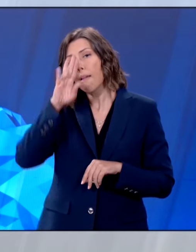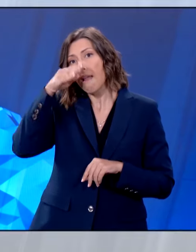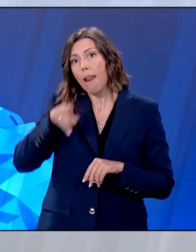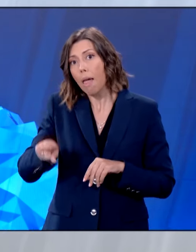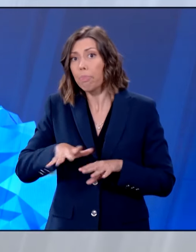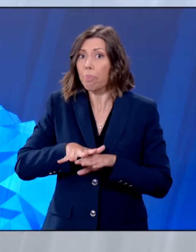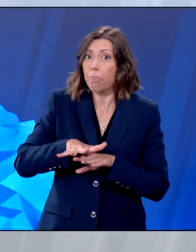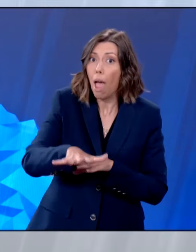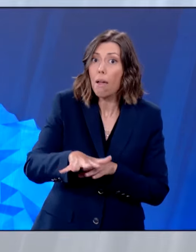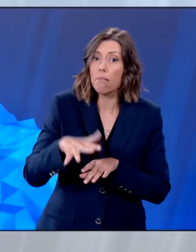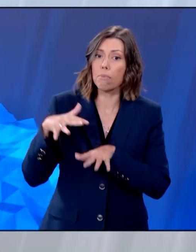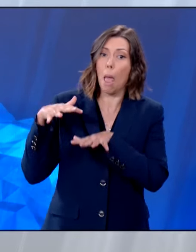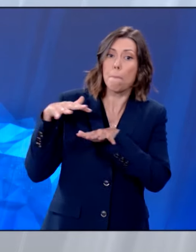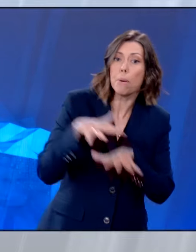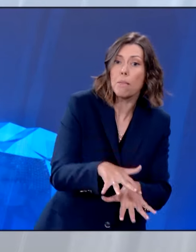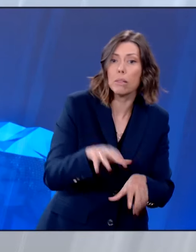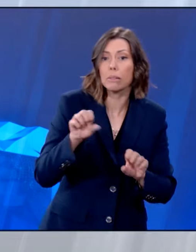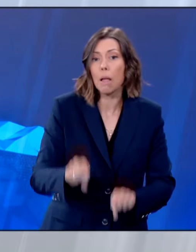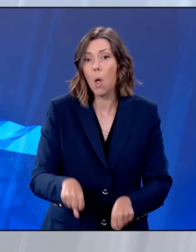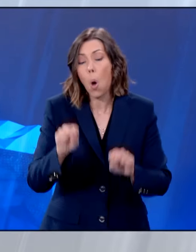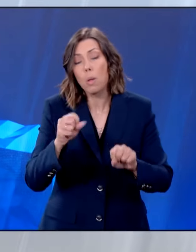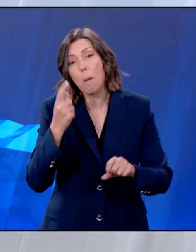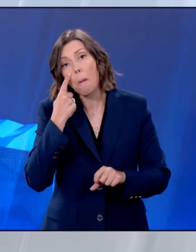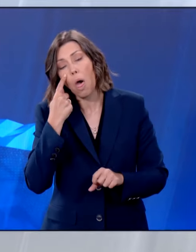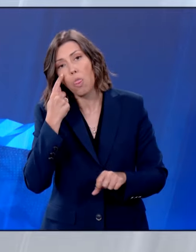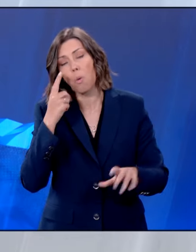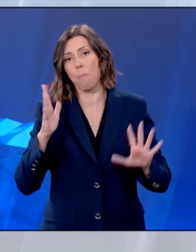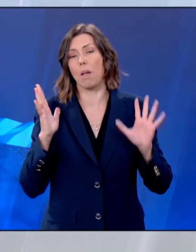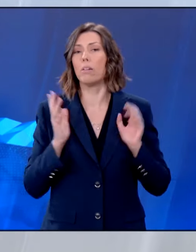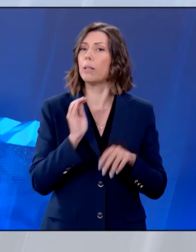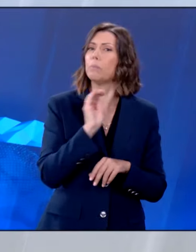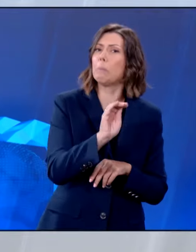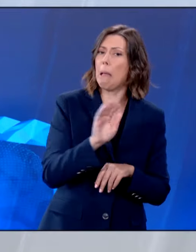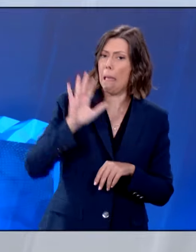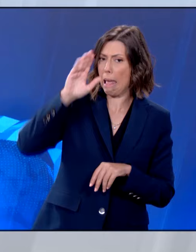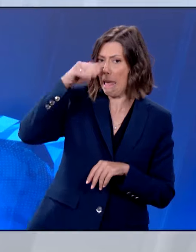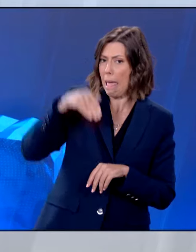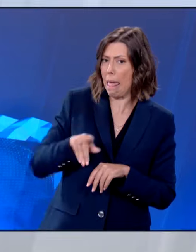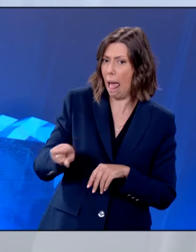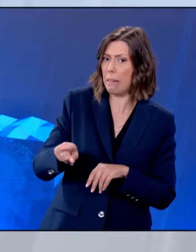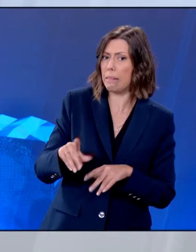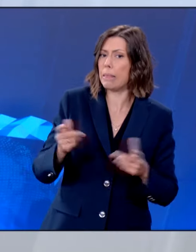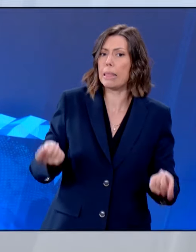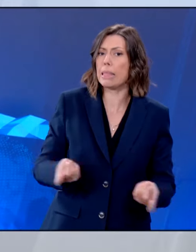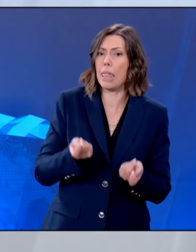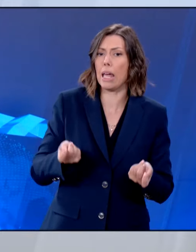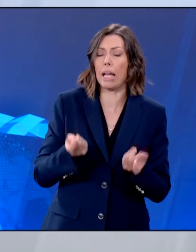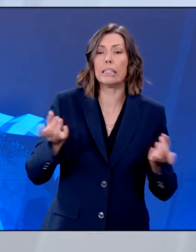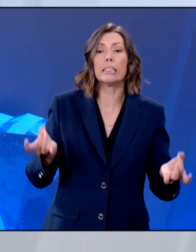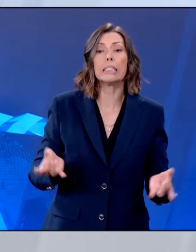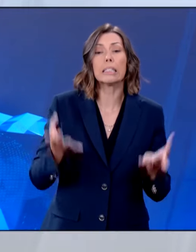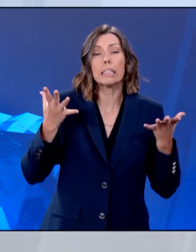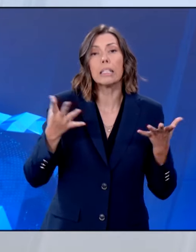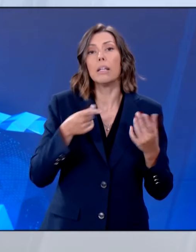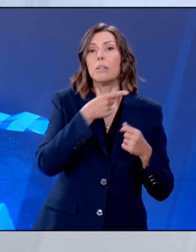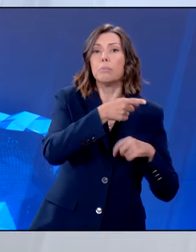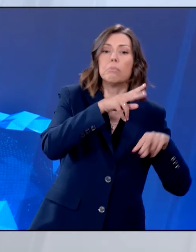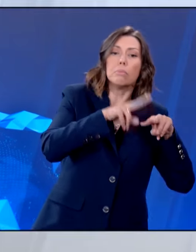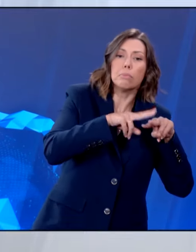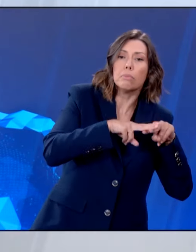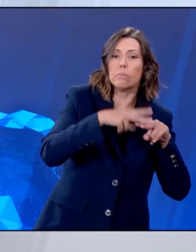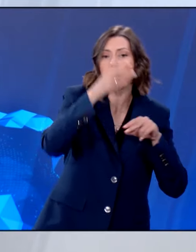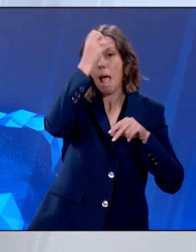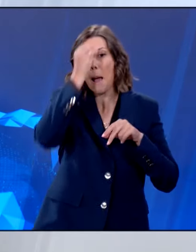But I'm not giving up. Tied together. Do you have the understanding that Iran could cease or